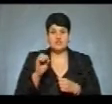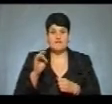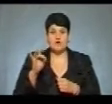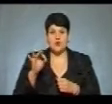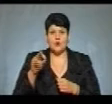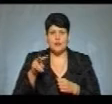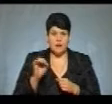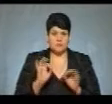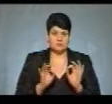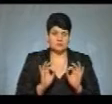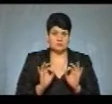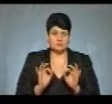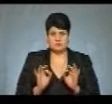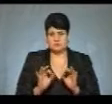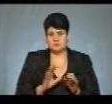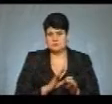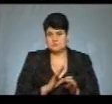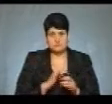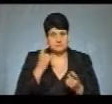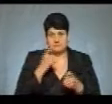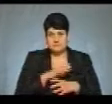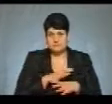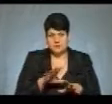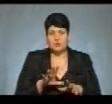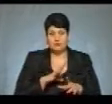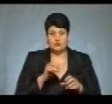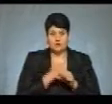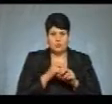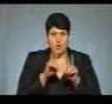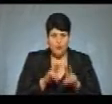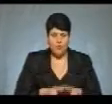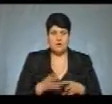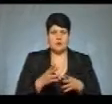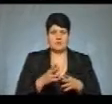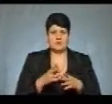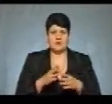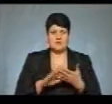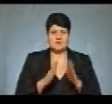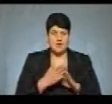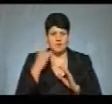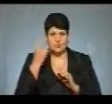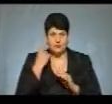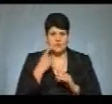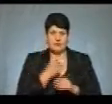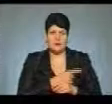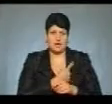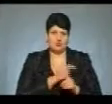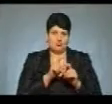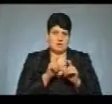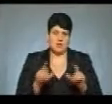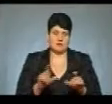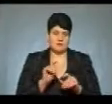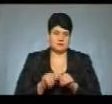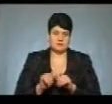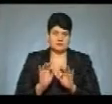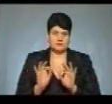був тверезий, було пройдено огляд на стан алкогольного сп'яніння в найближчому медичному закладі.